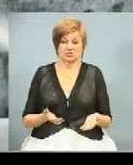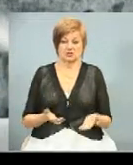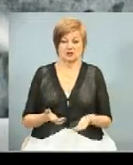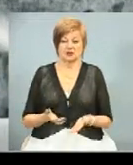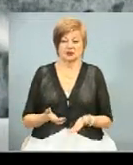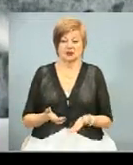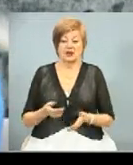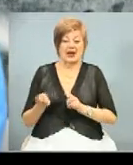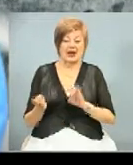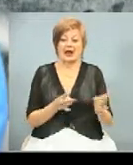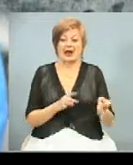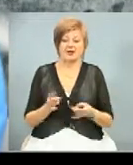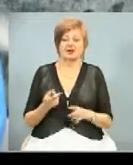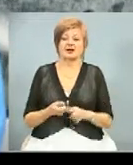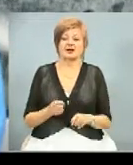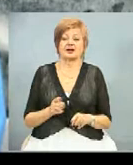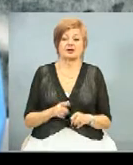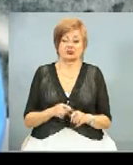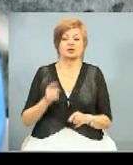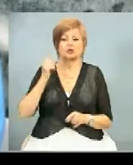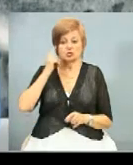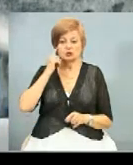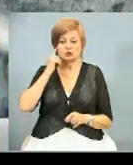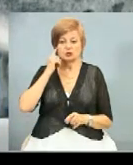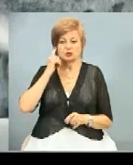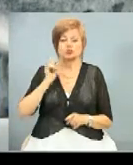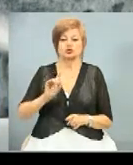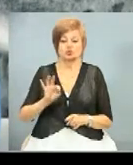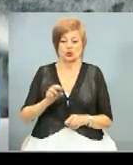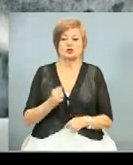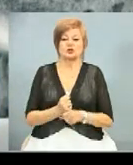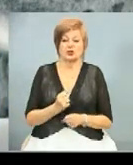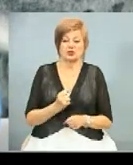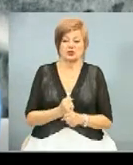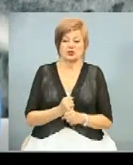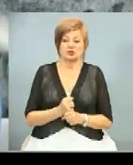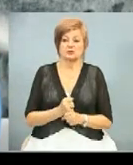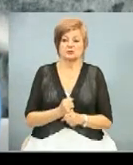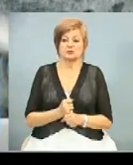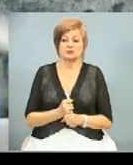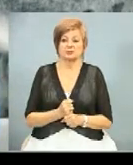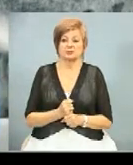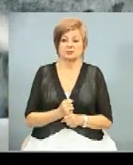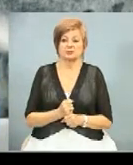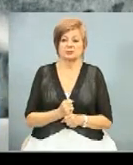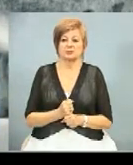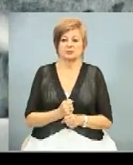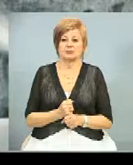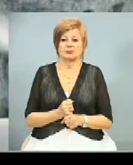шахматы. Хакер? Я думала, что он делает. Он делает, что